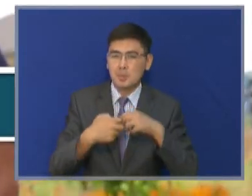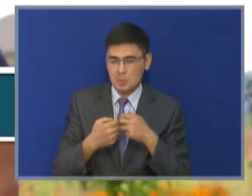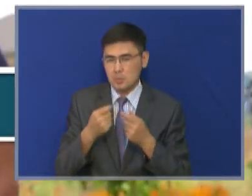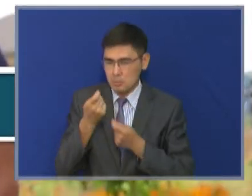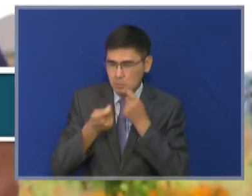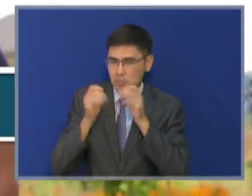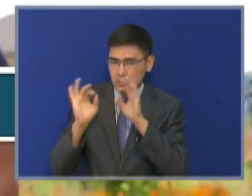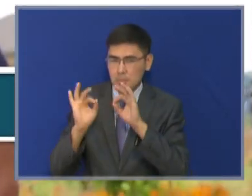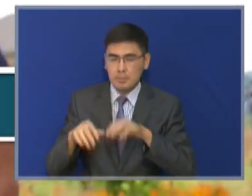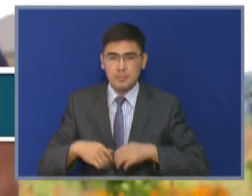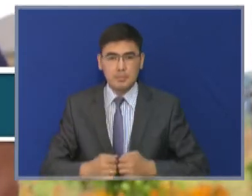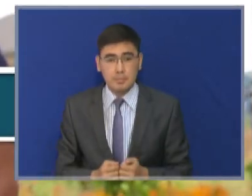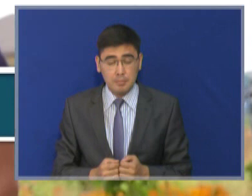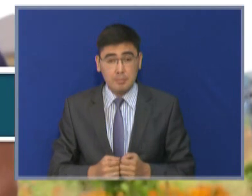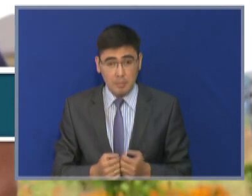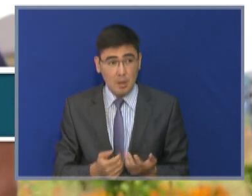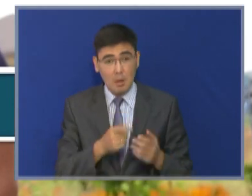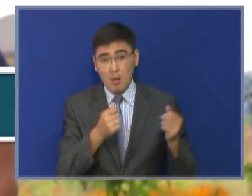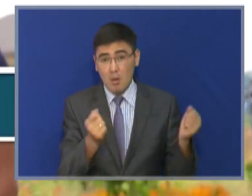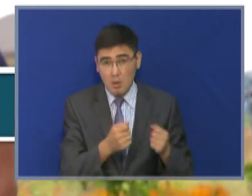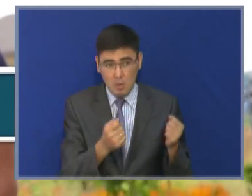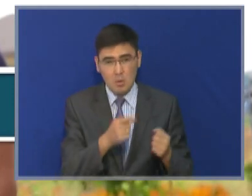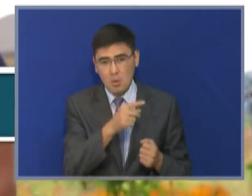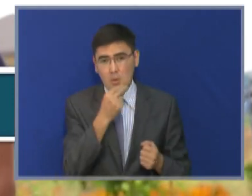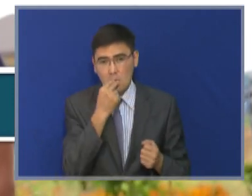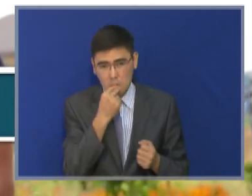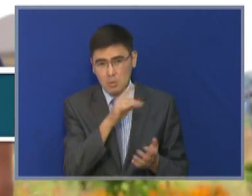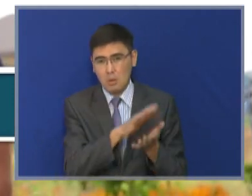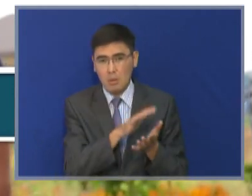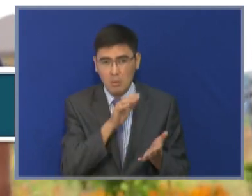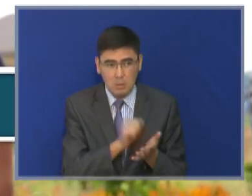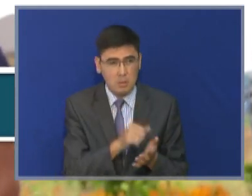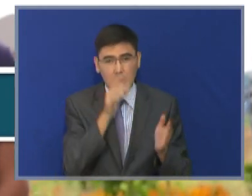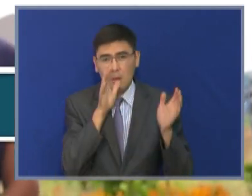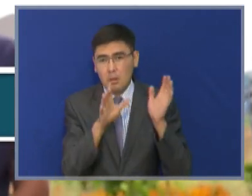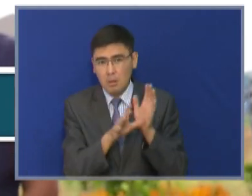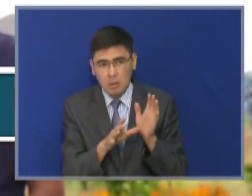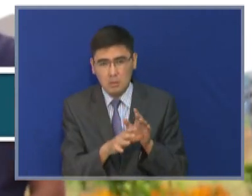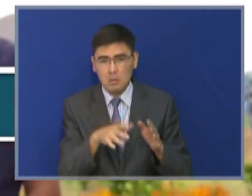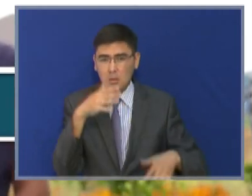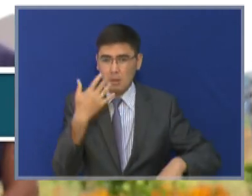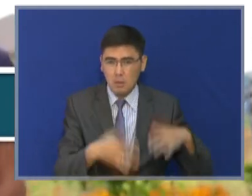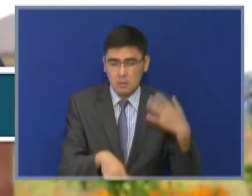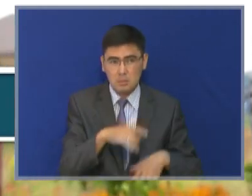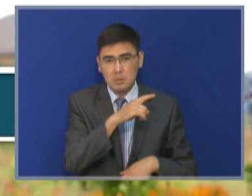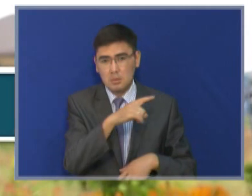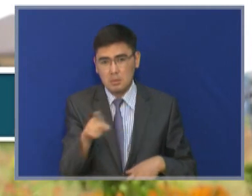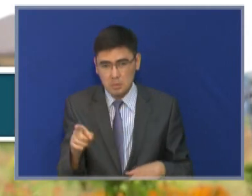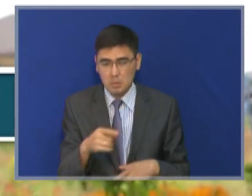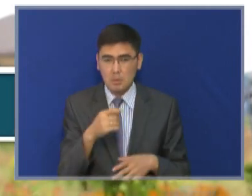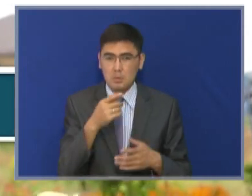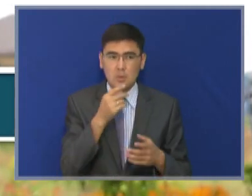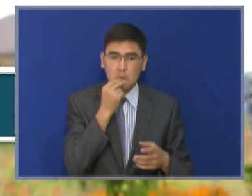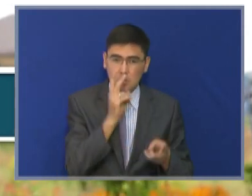Үй салынды, бірақ свет жоқ. Қала дегенде тамақ ұстай алмайды, ештеңке істей алмайды, не сүт іше алмайды, не ет әкеле алмайды,